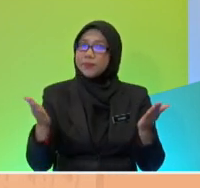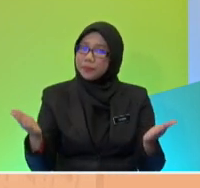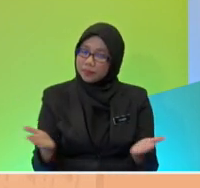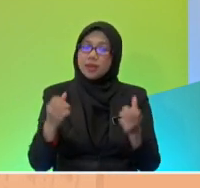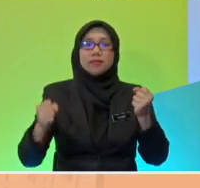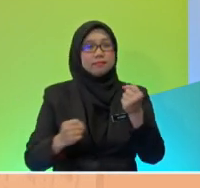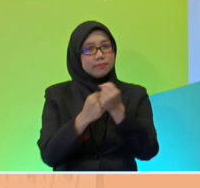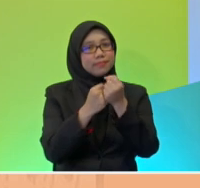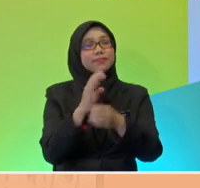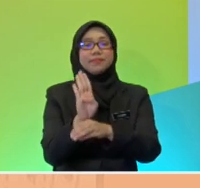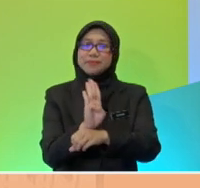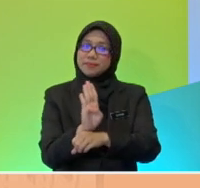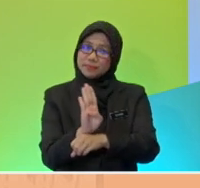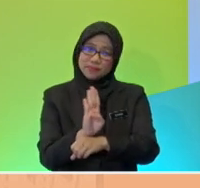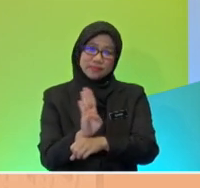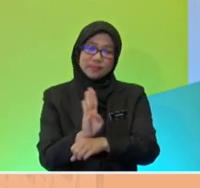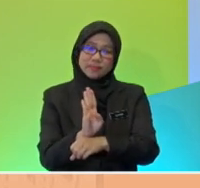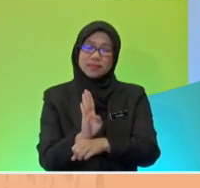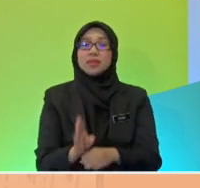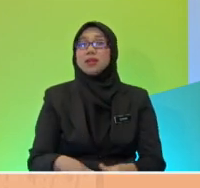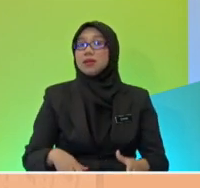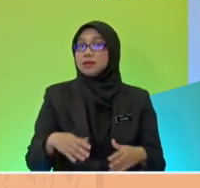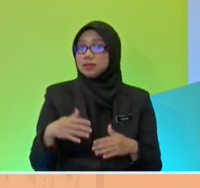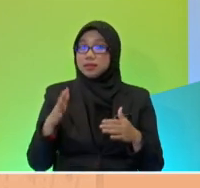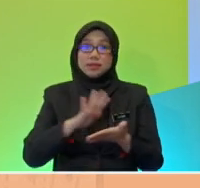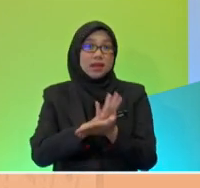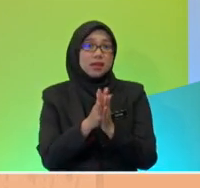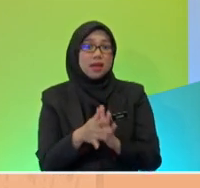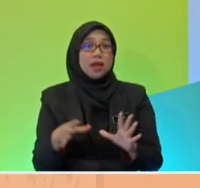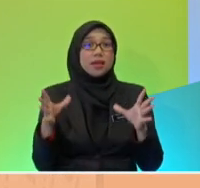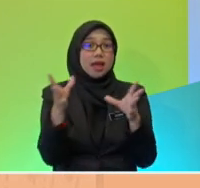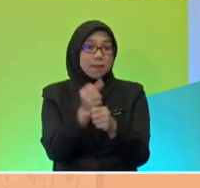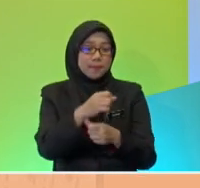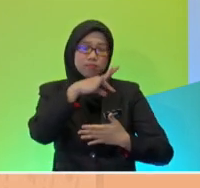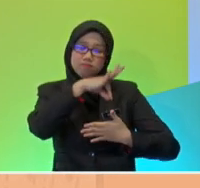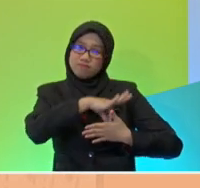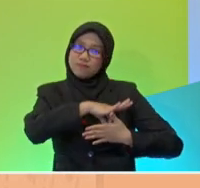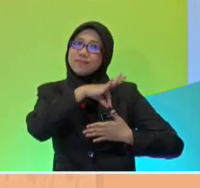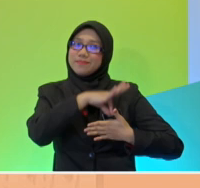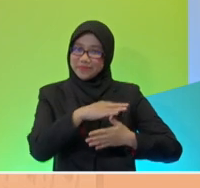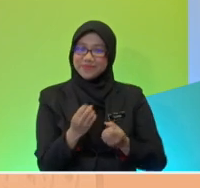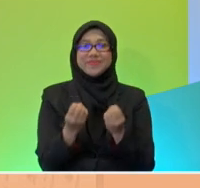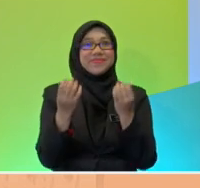perniagaan bahkan Baginda mendapatkan keuntungannya sangat besar